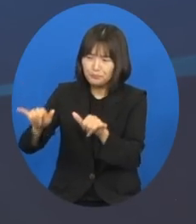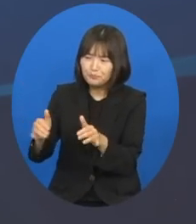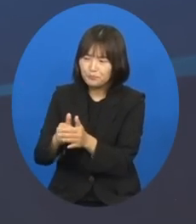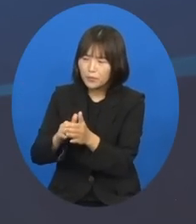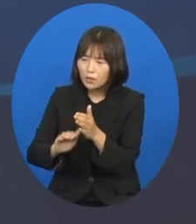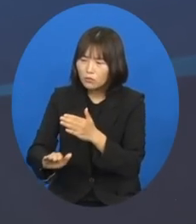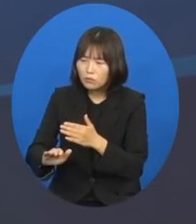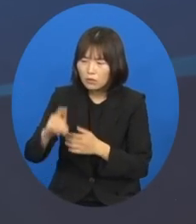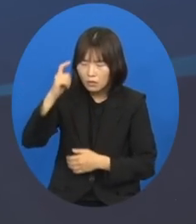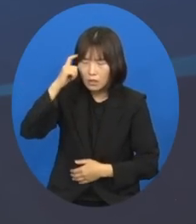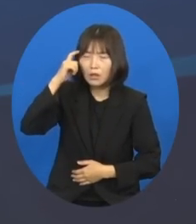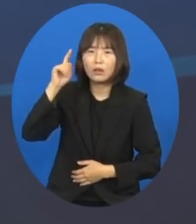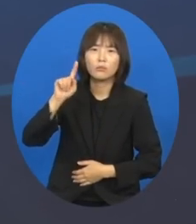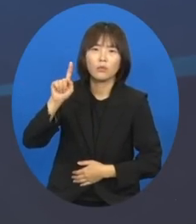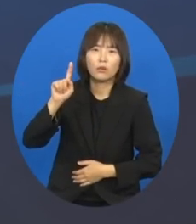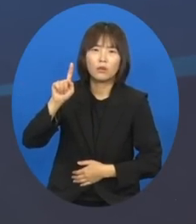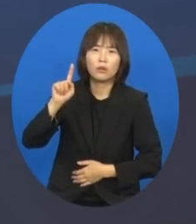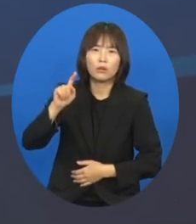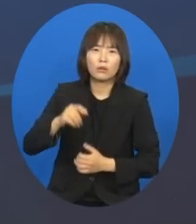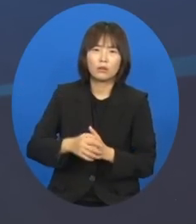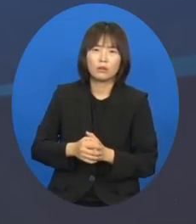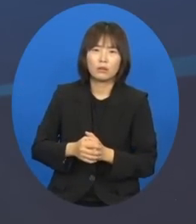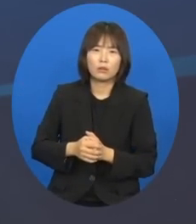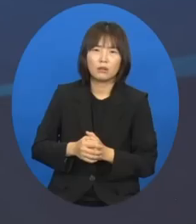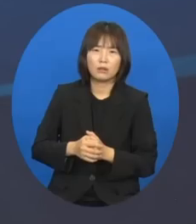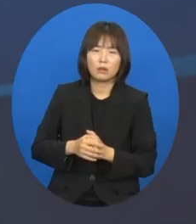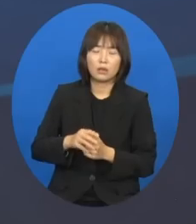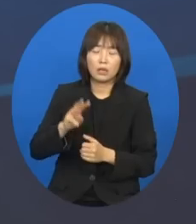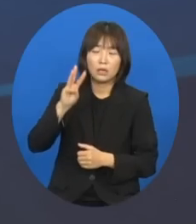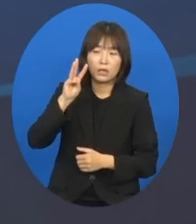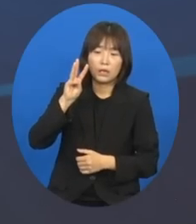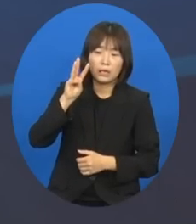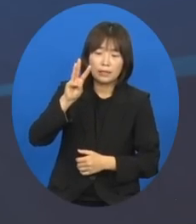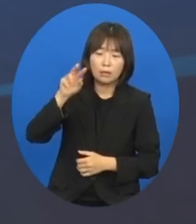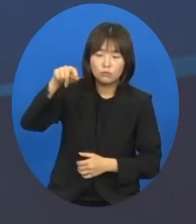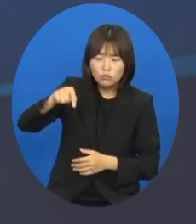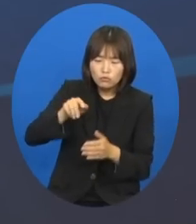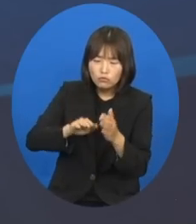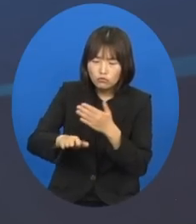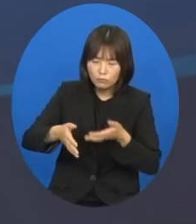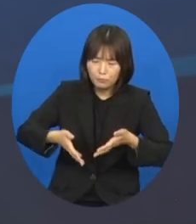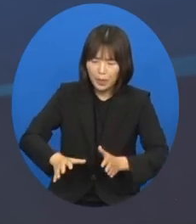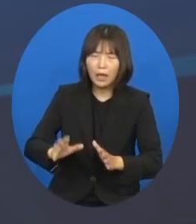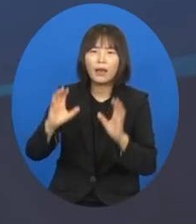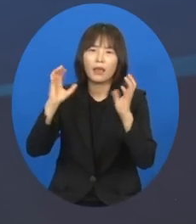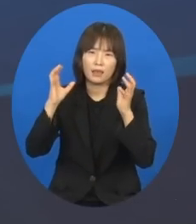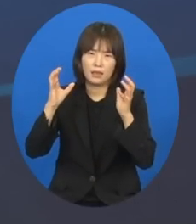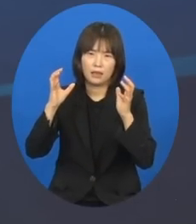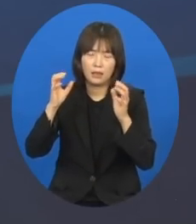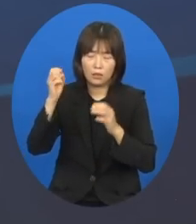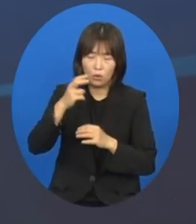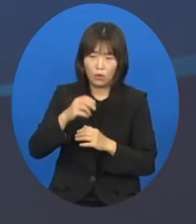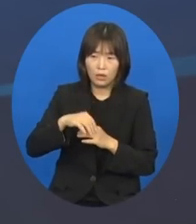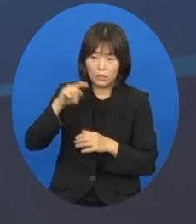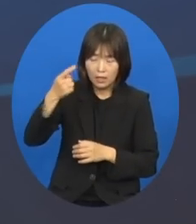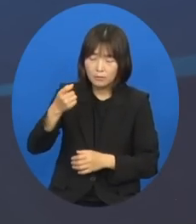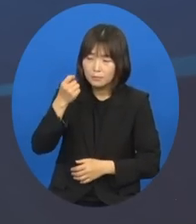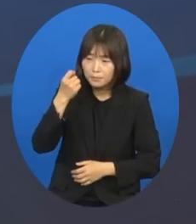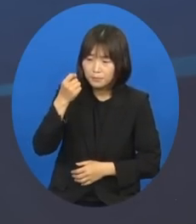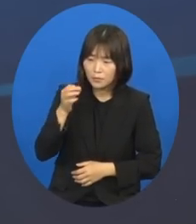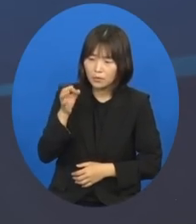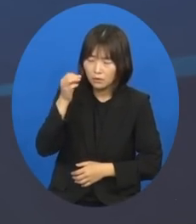났겠습니까 문득 내려다 보니 3주 후에 태어날 하기 다음 달 낼 월세 없고